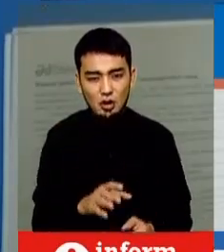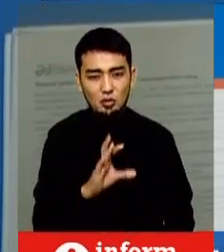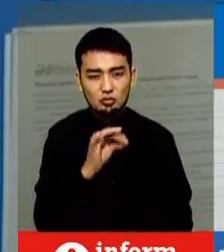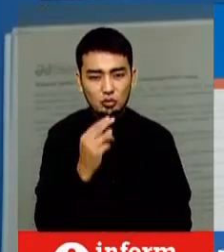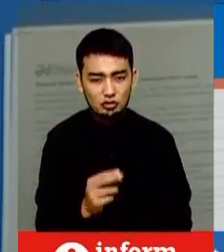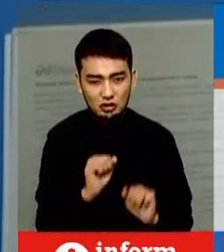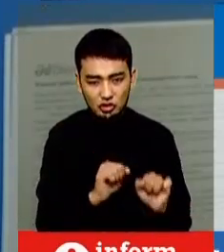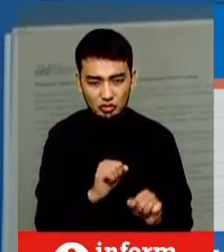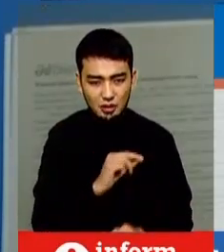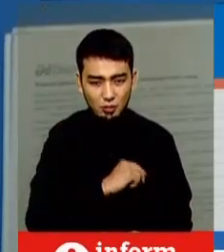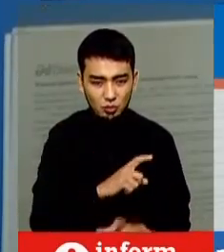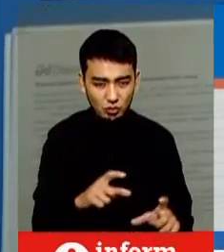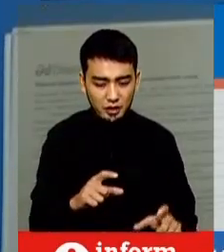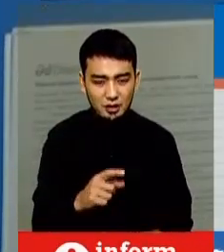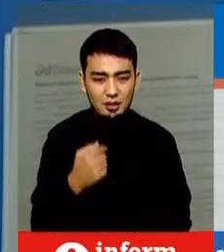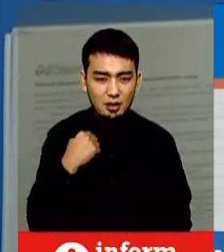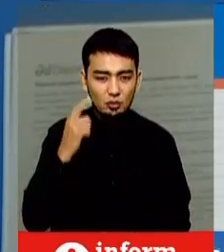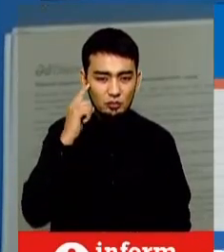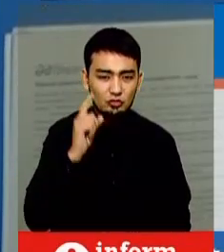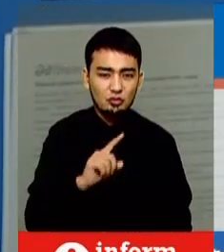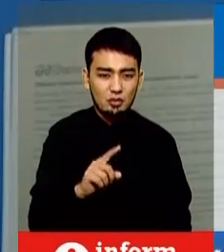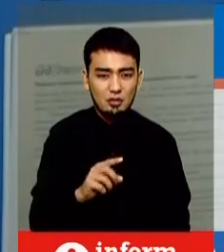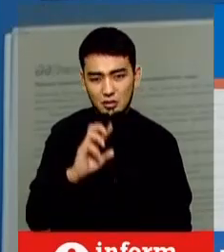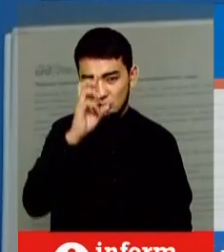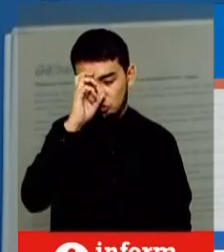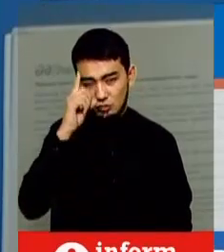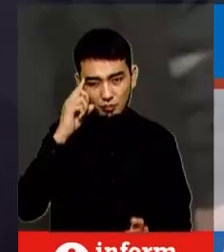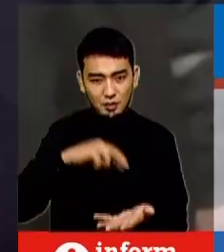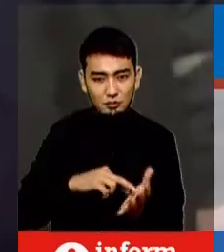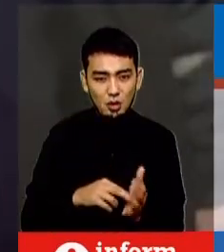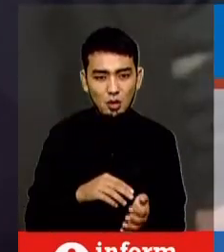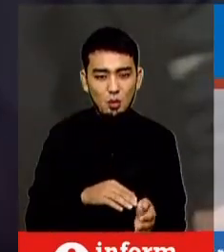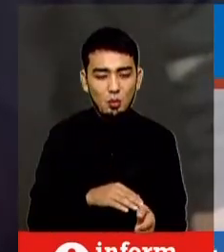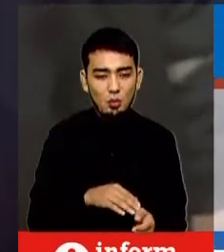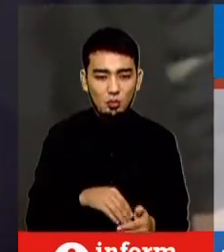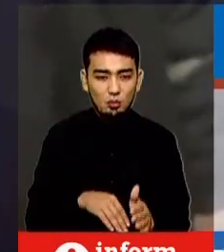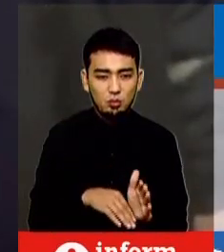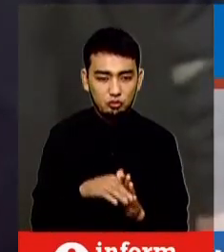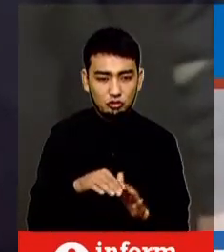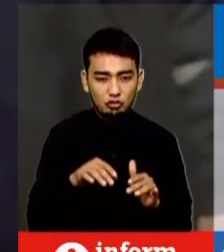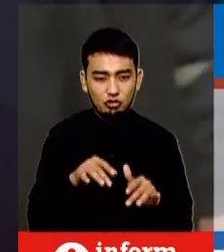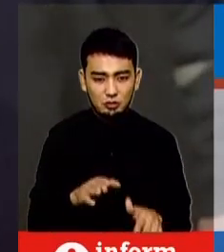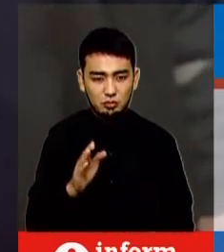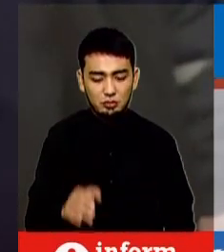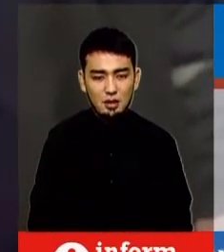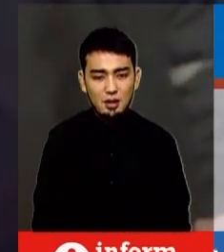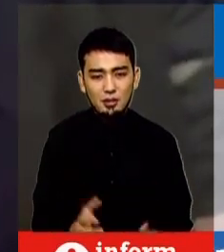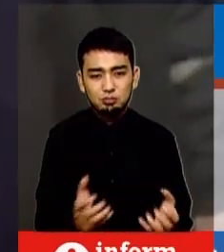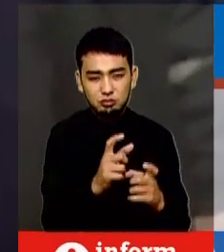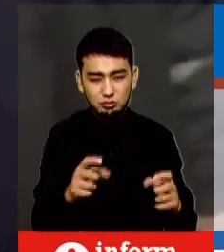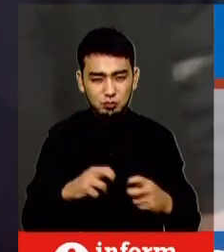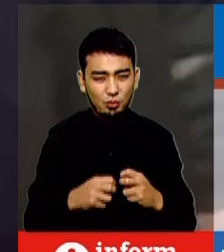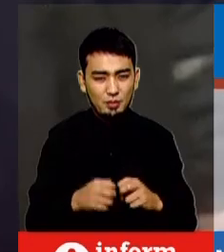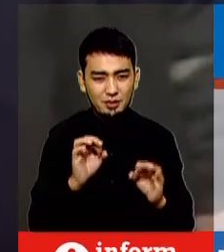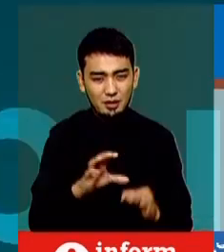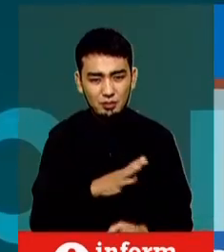защищенности работников, я думаю, что государство будет в этом плане лучше решать. Также горноспасатели подняли проблему устаревшего